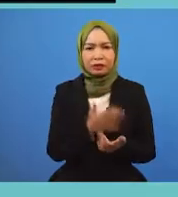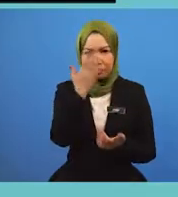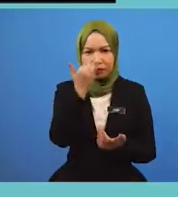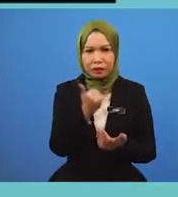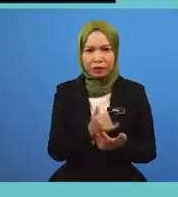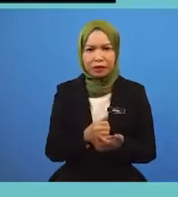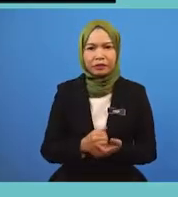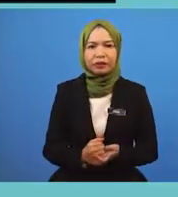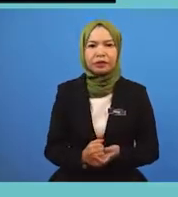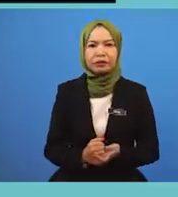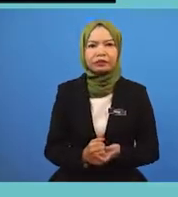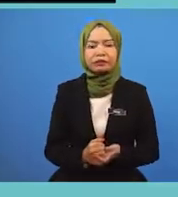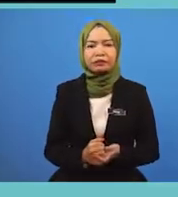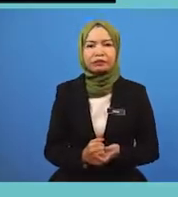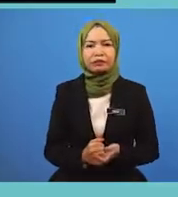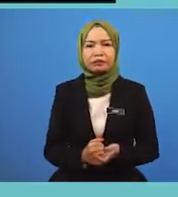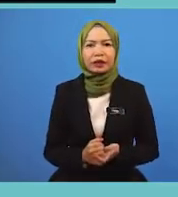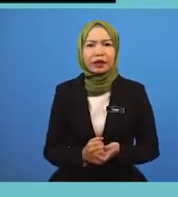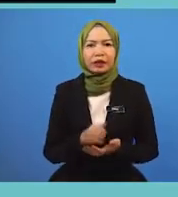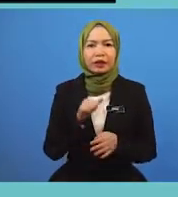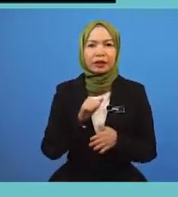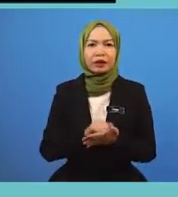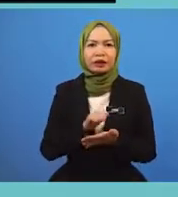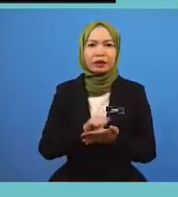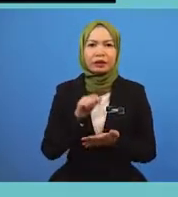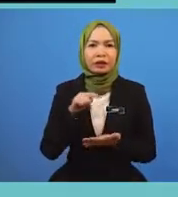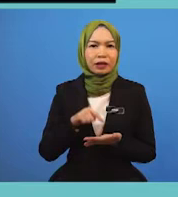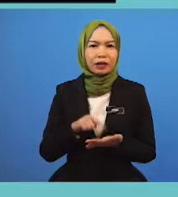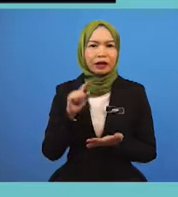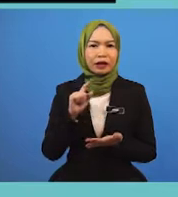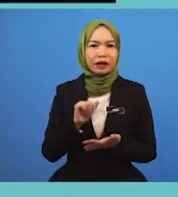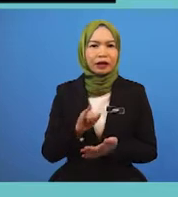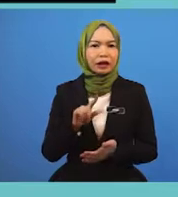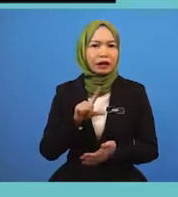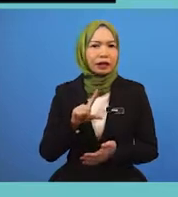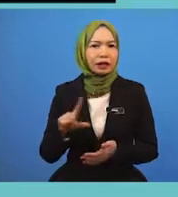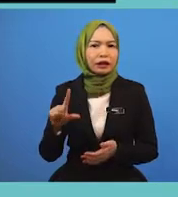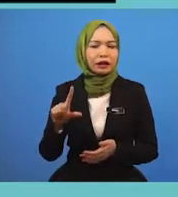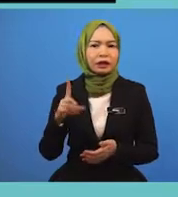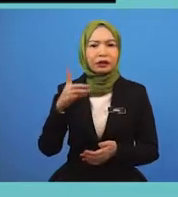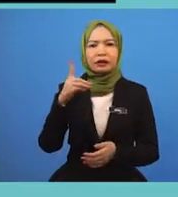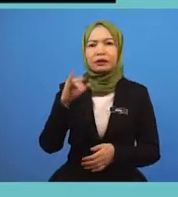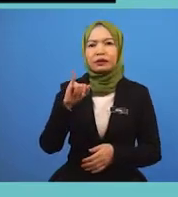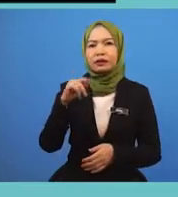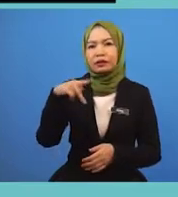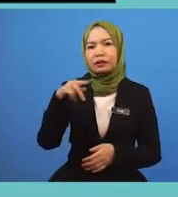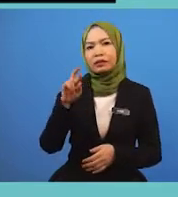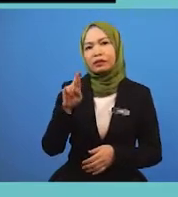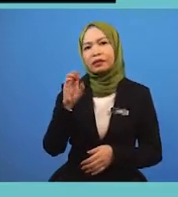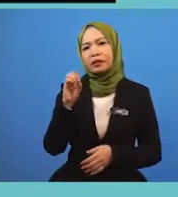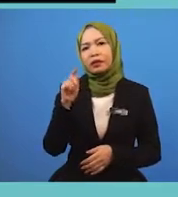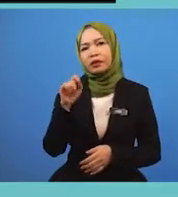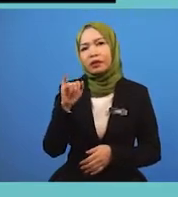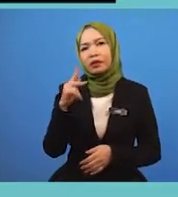H2SO4. Maka asid ini ialah asid diprotic dan